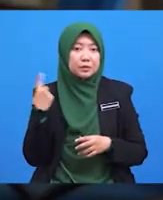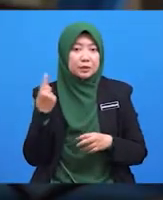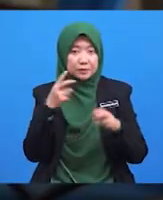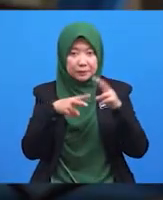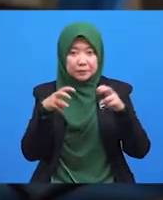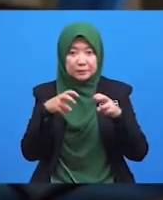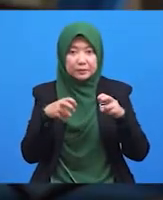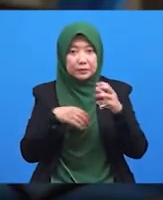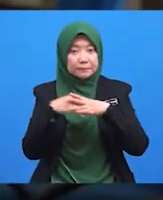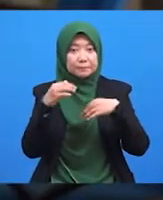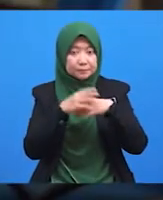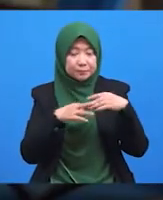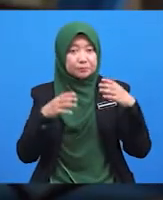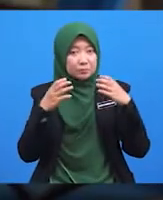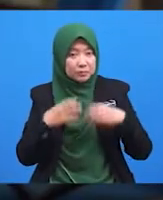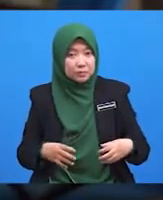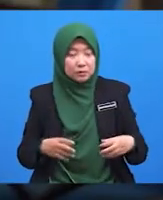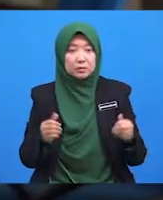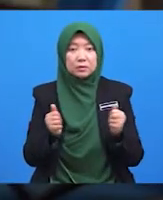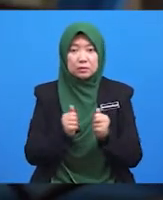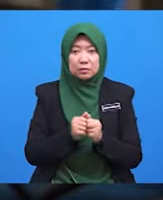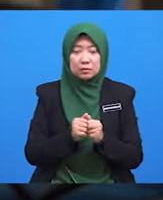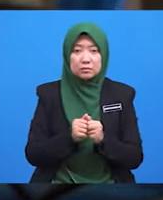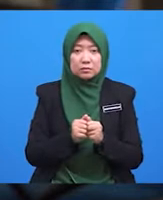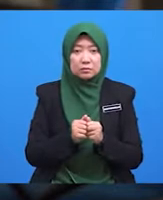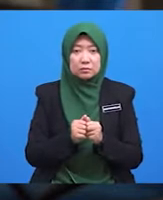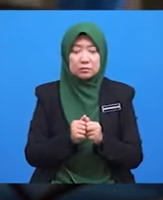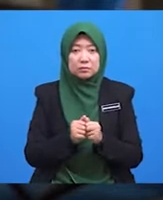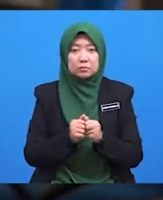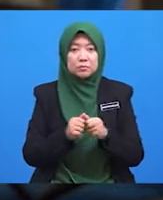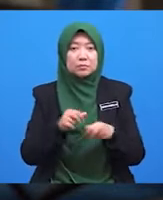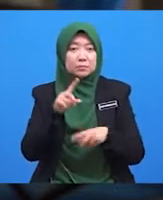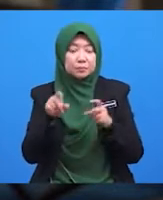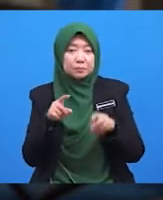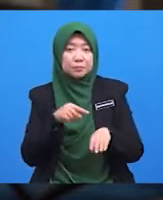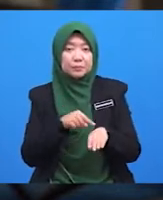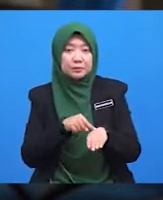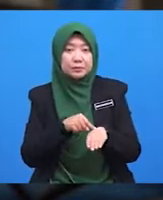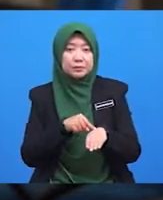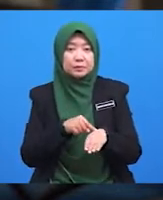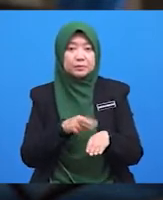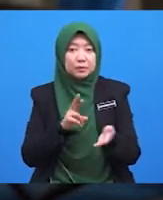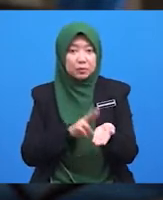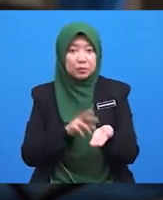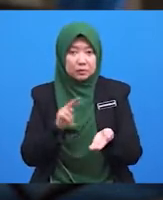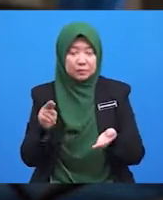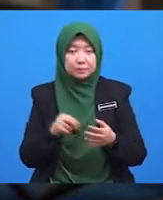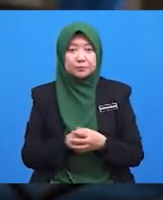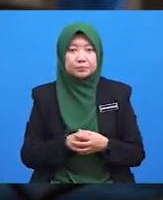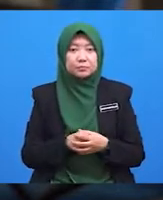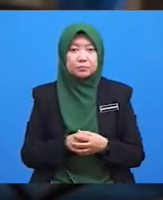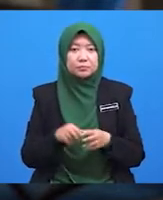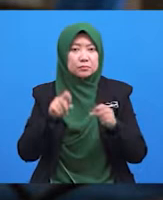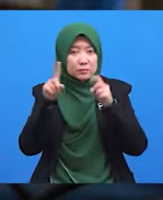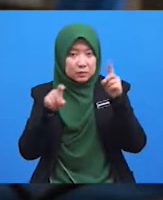periksa keselesaan pelanggan dengan kerap semasa rawatan dijalankan. Tanya